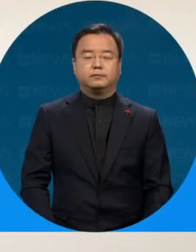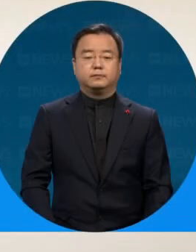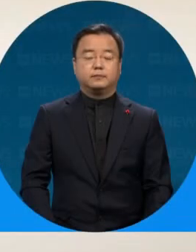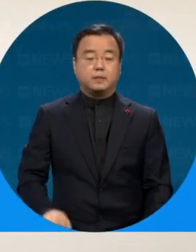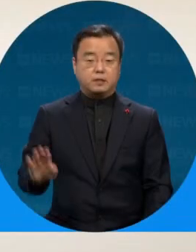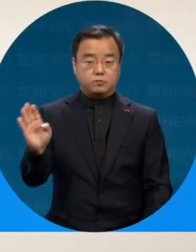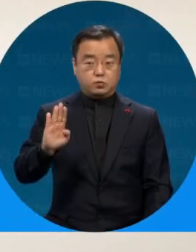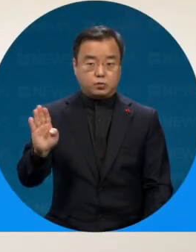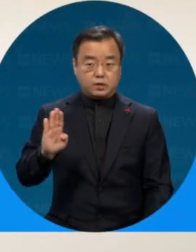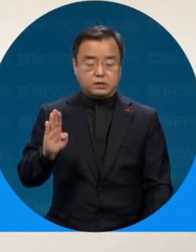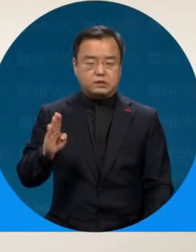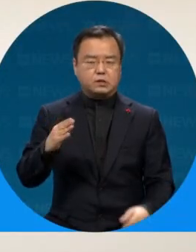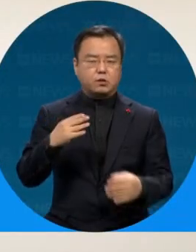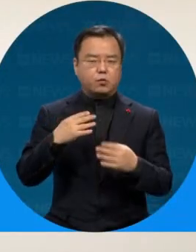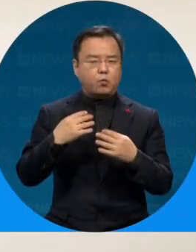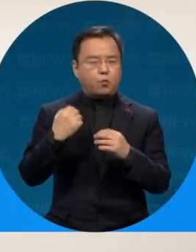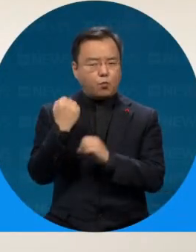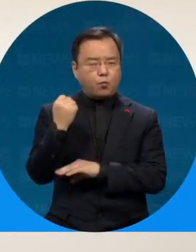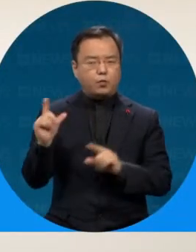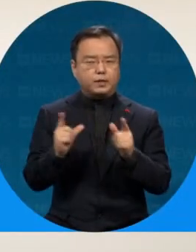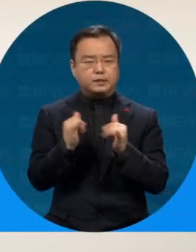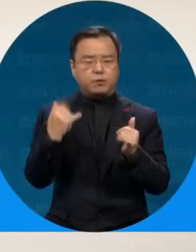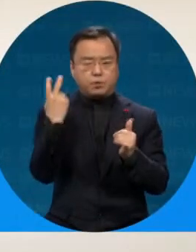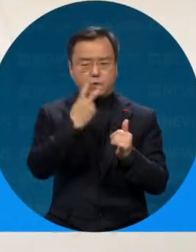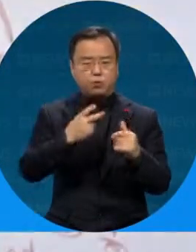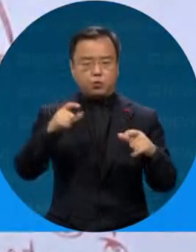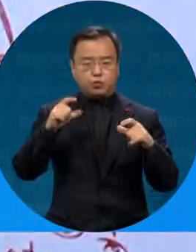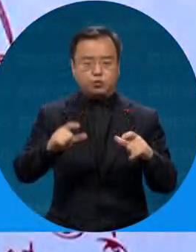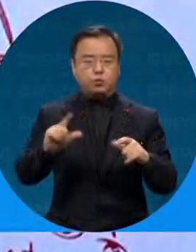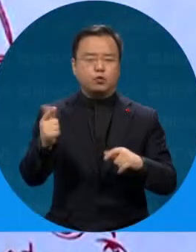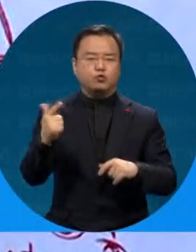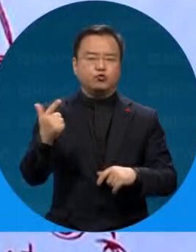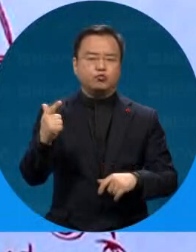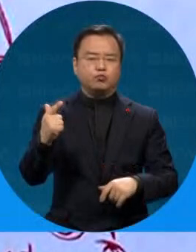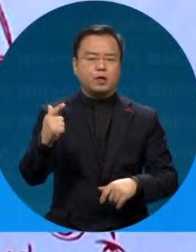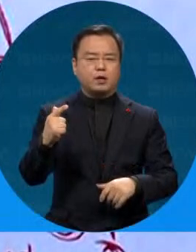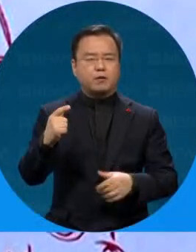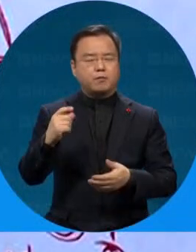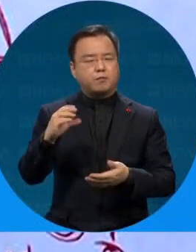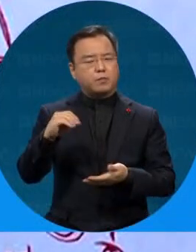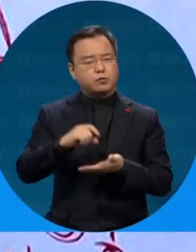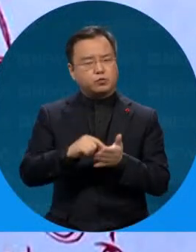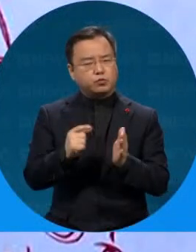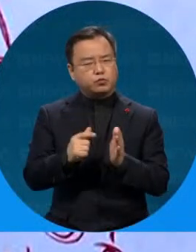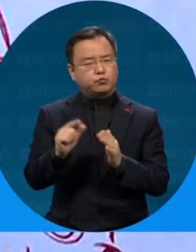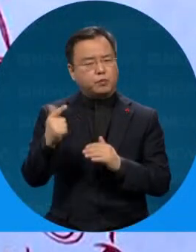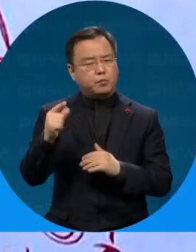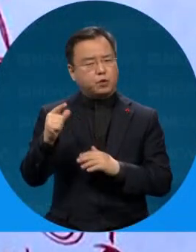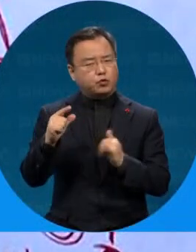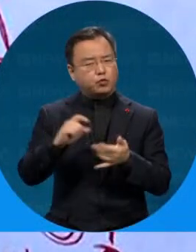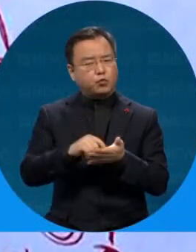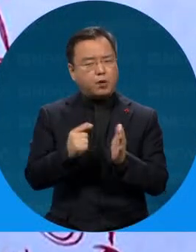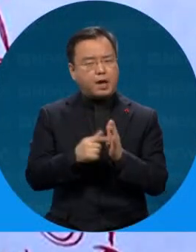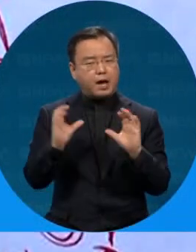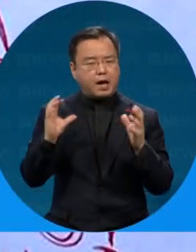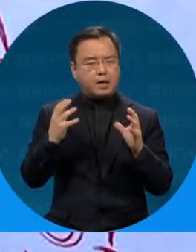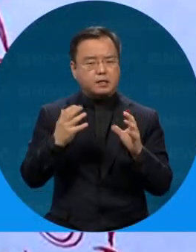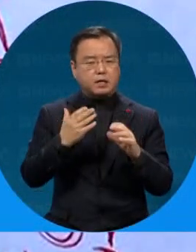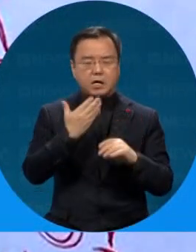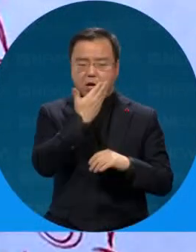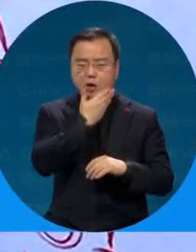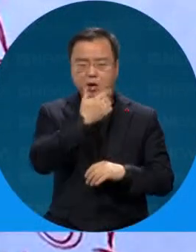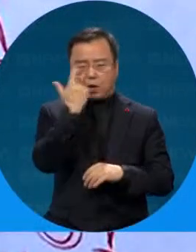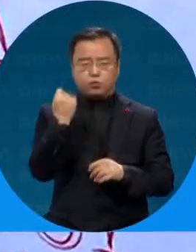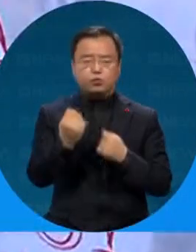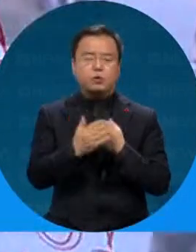브라질 원주민 보호구역에서 600명에 가까운 어린이들이 불법 금채굴 등 강제노동에 시달리다 영양실조와 질병으로 숨진